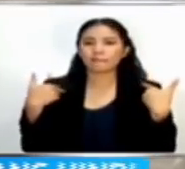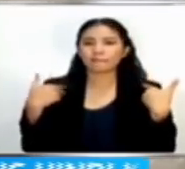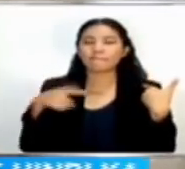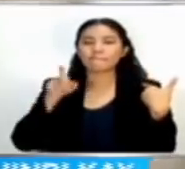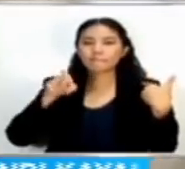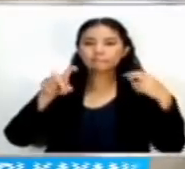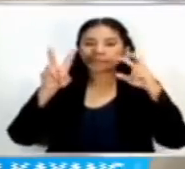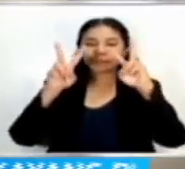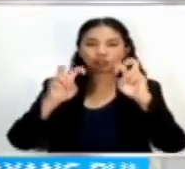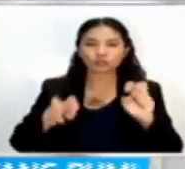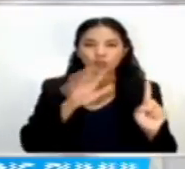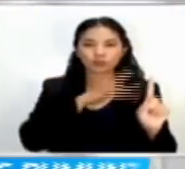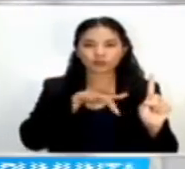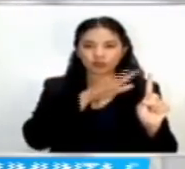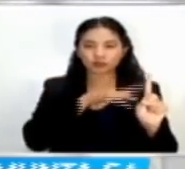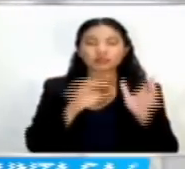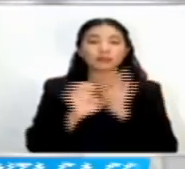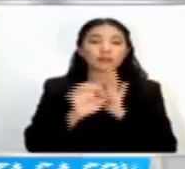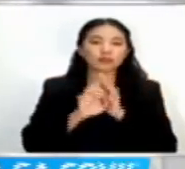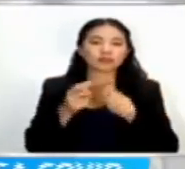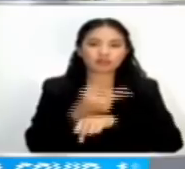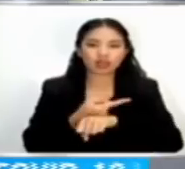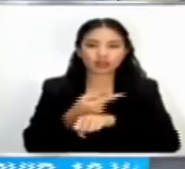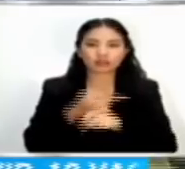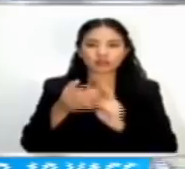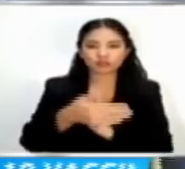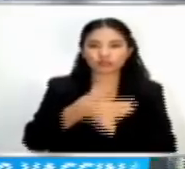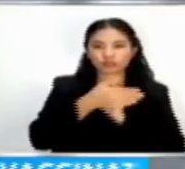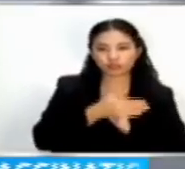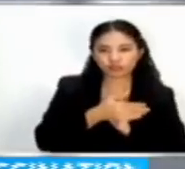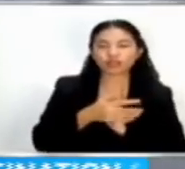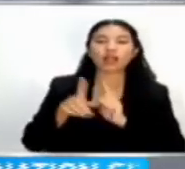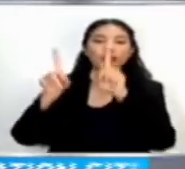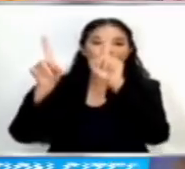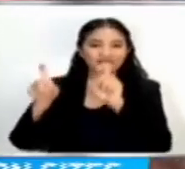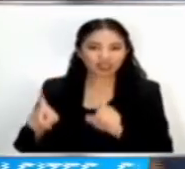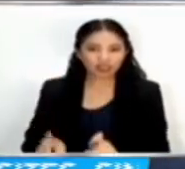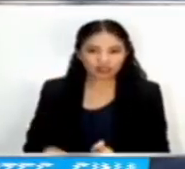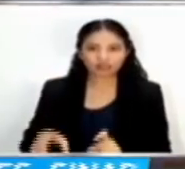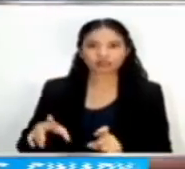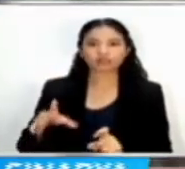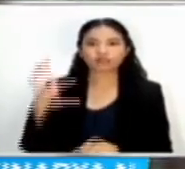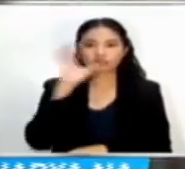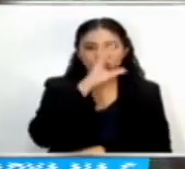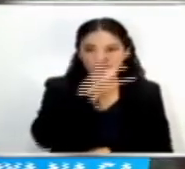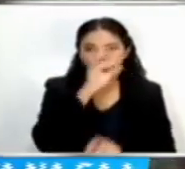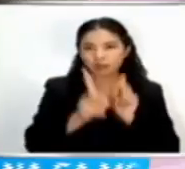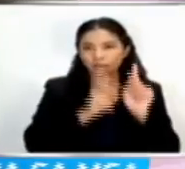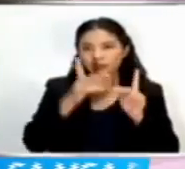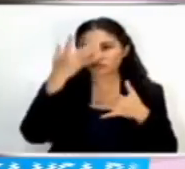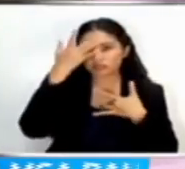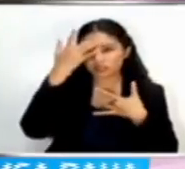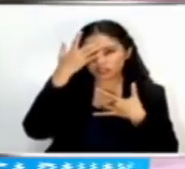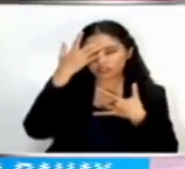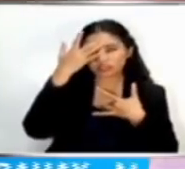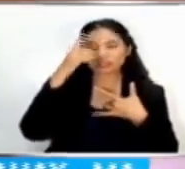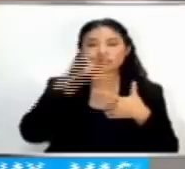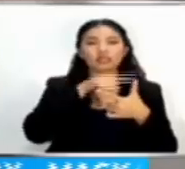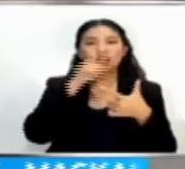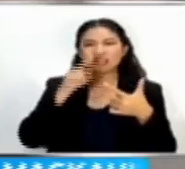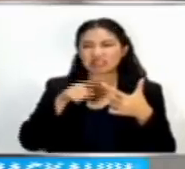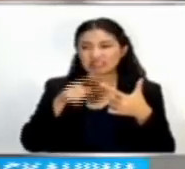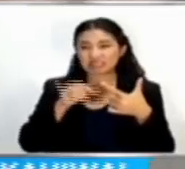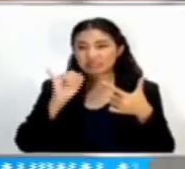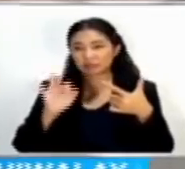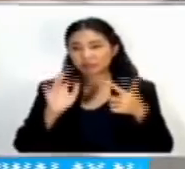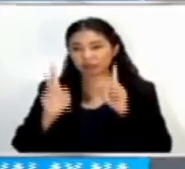at ma-isolate ng mga LGU ang mga posibleng kaso. Nagsosocial distancing at mask ba ang mga tao? At ang bilis